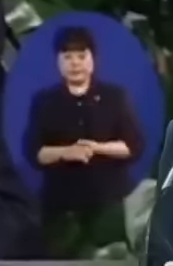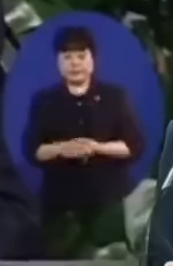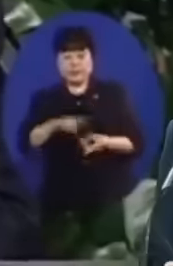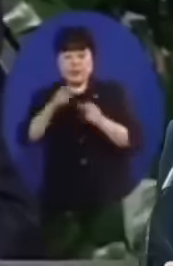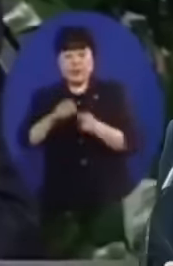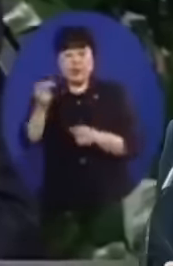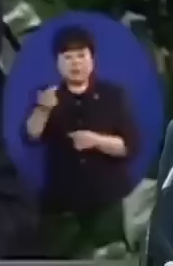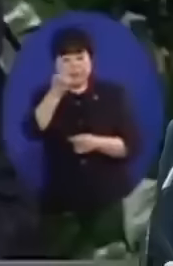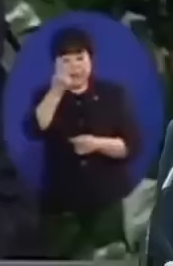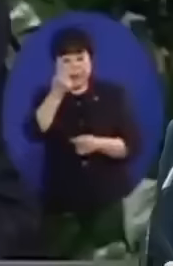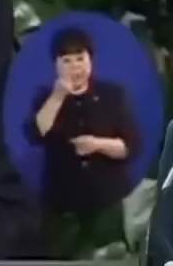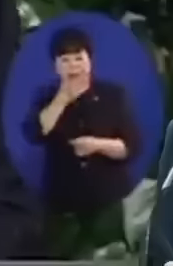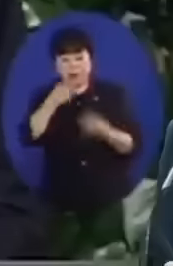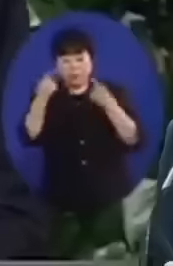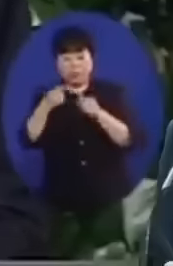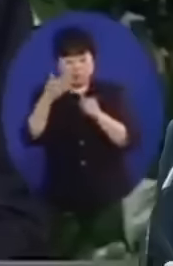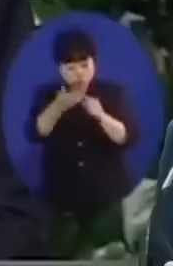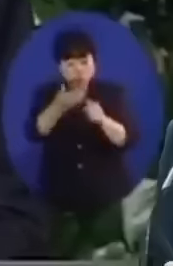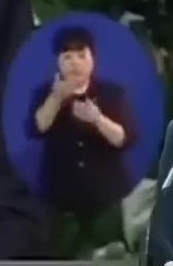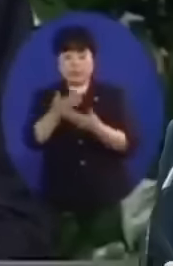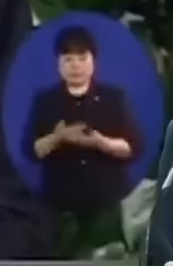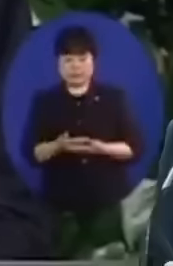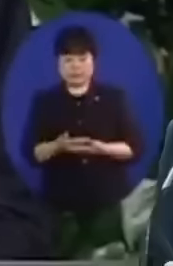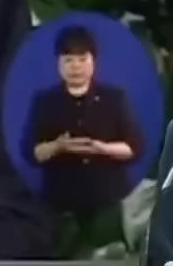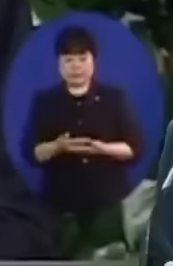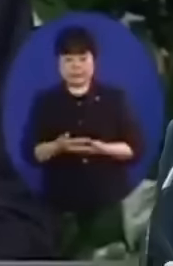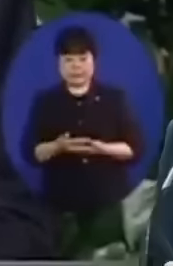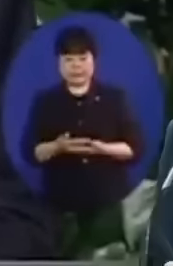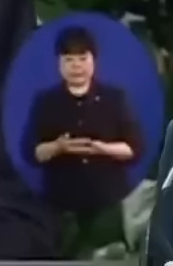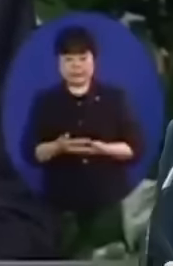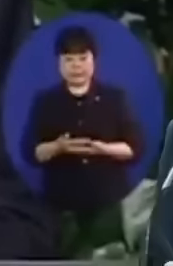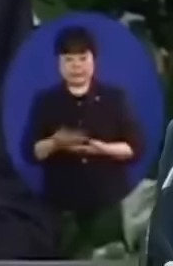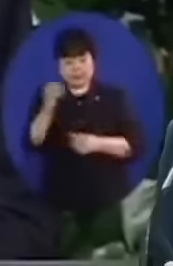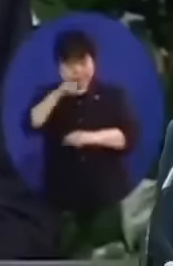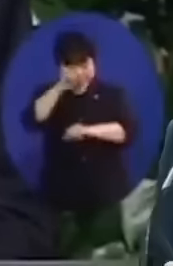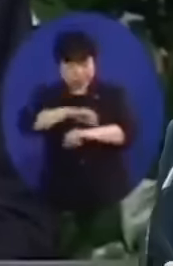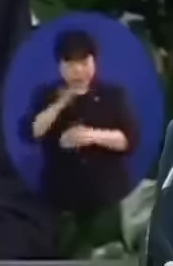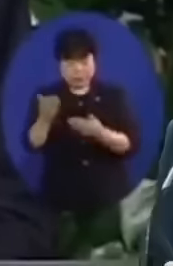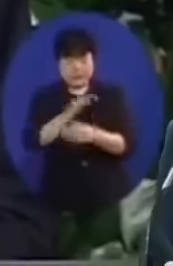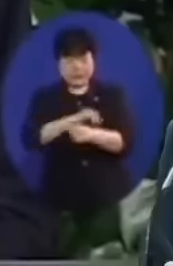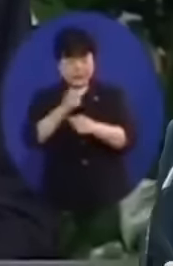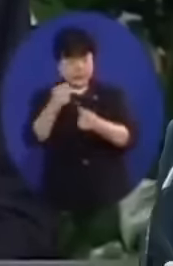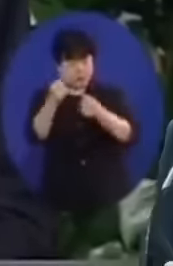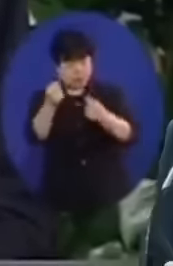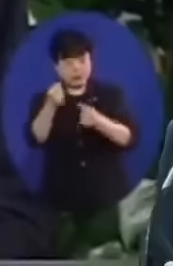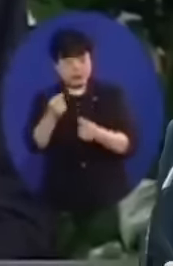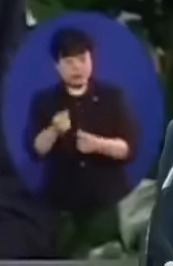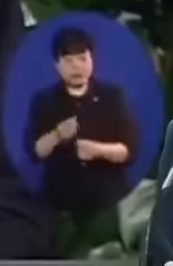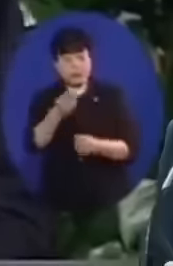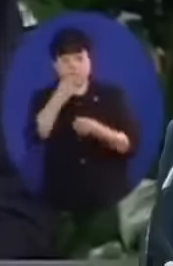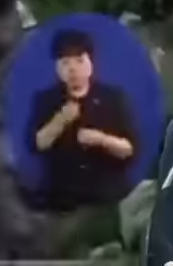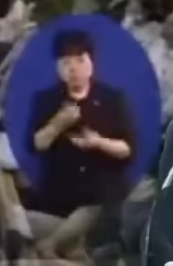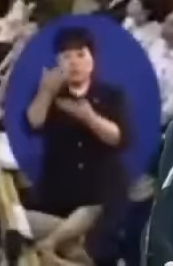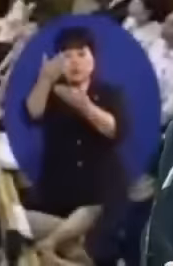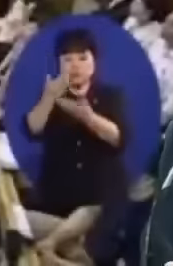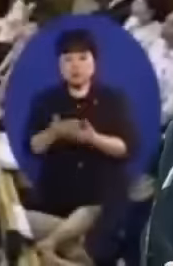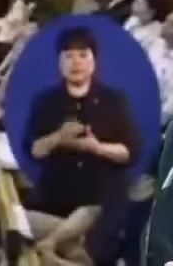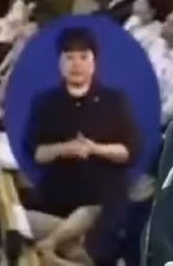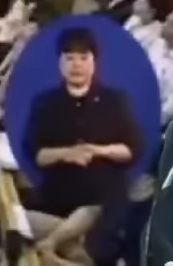부활 영생의 복음을 주셨습니다. 영혼의 잘때 없이 범사 잘 때문에 강간한 삼중 축복을